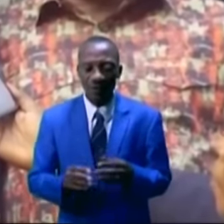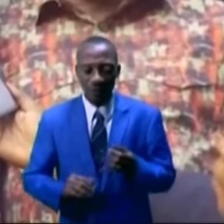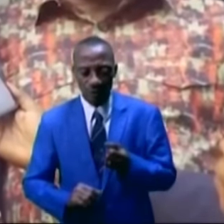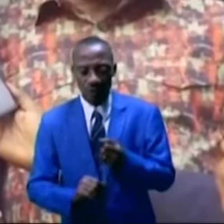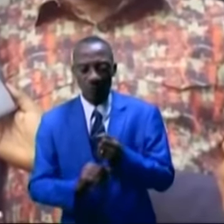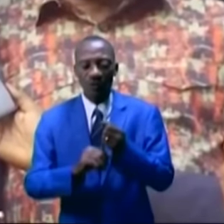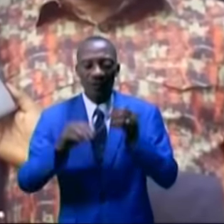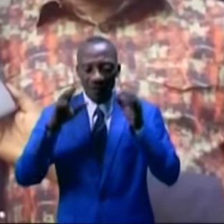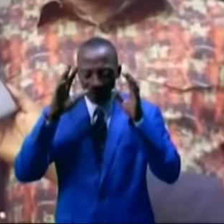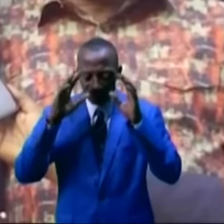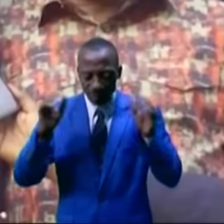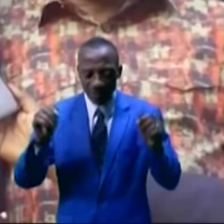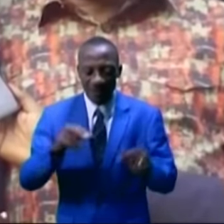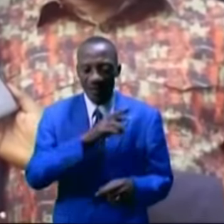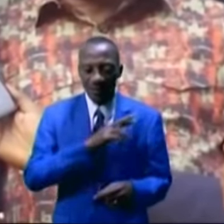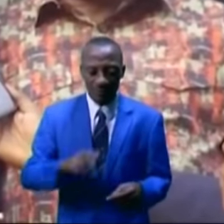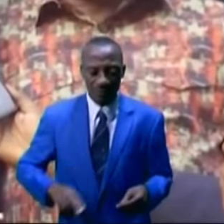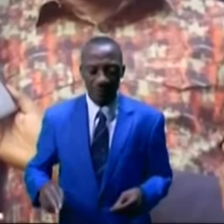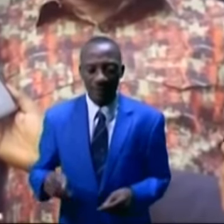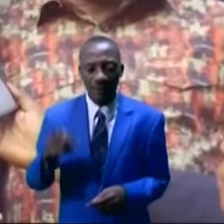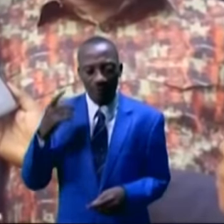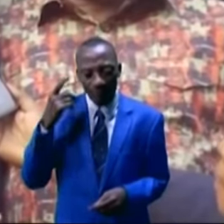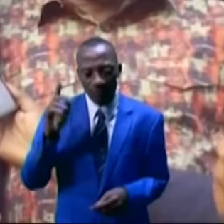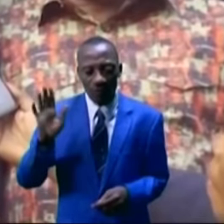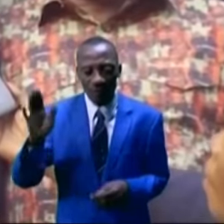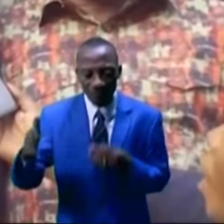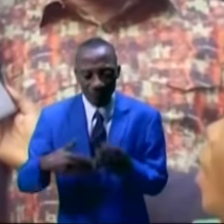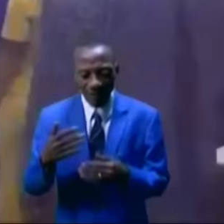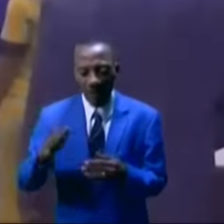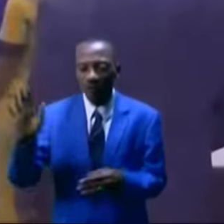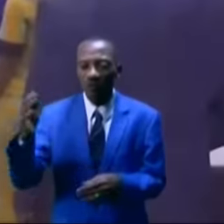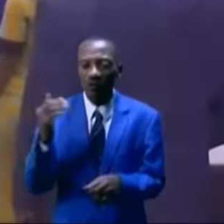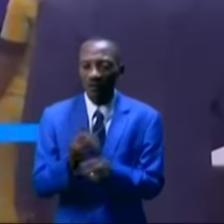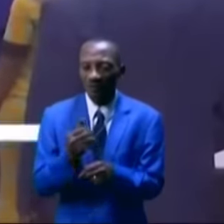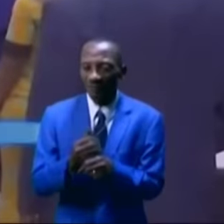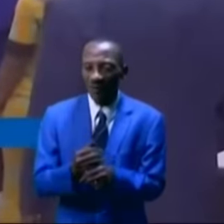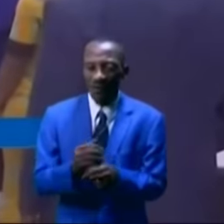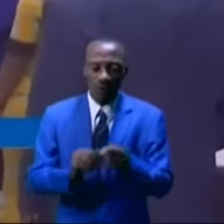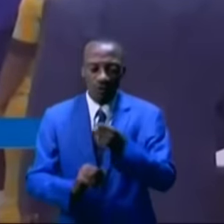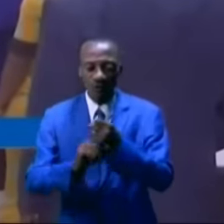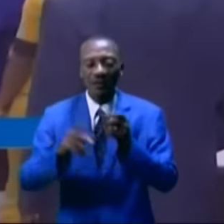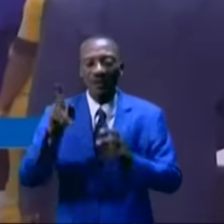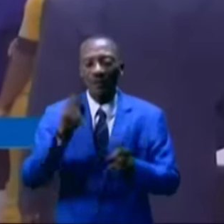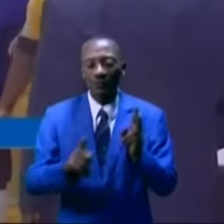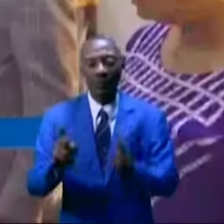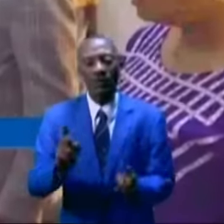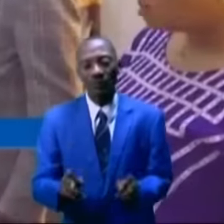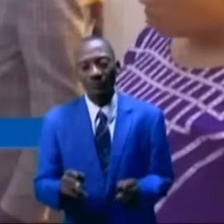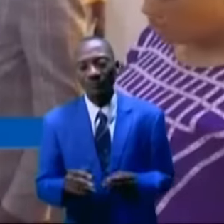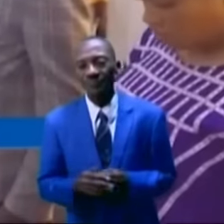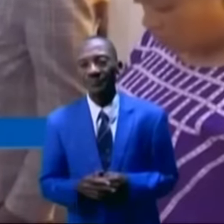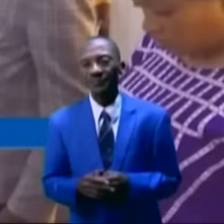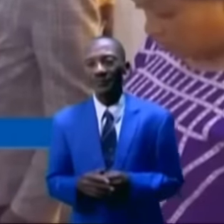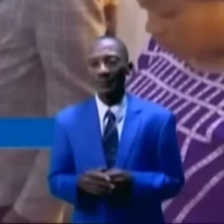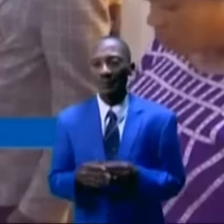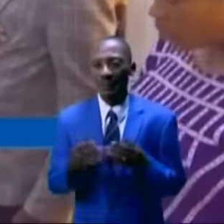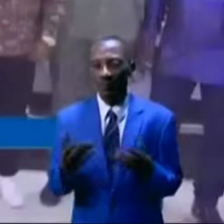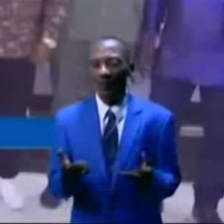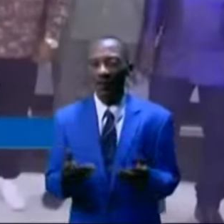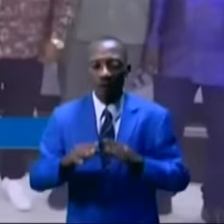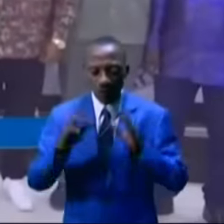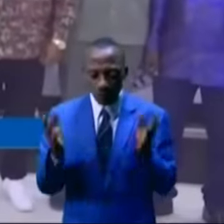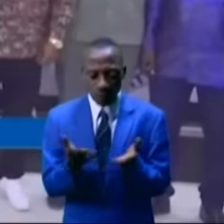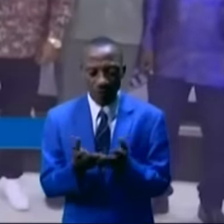doit réaliser sa mission pour l'intérêt de la population. Une loyauté inconditionnelle est réitérée à l'endroit